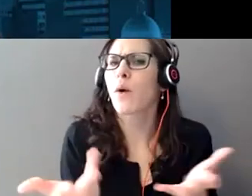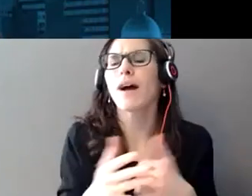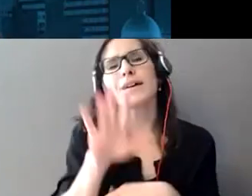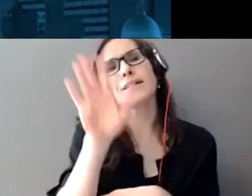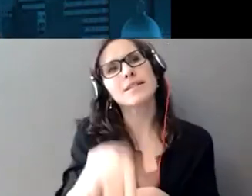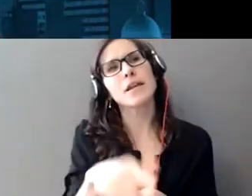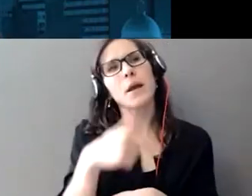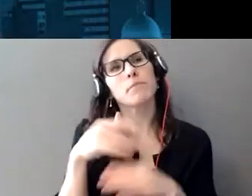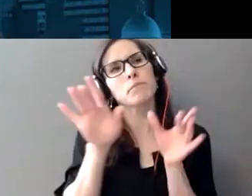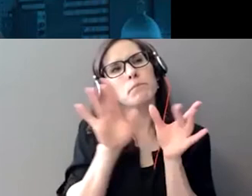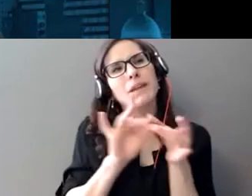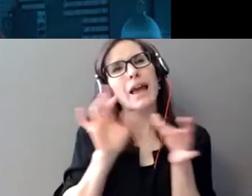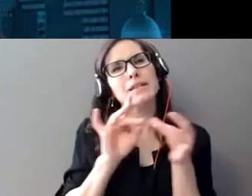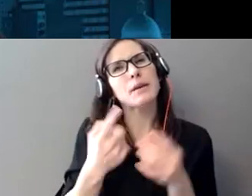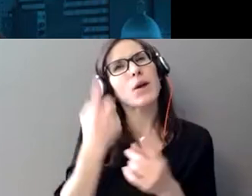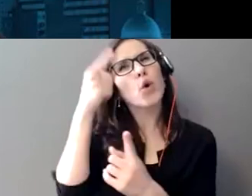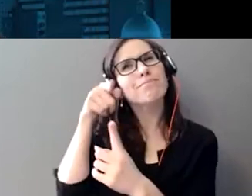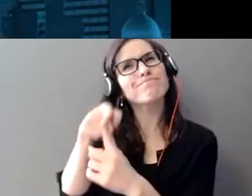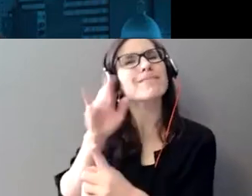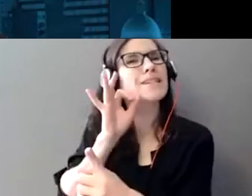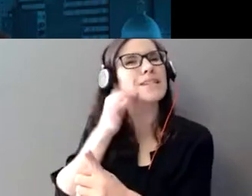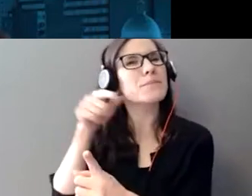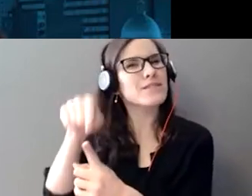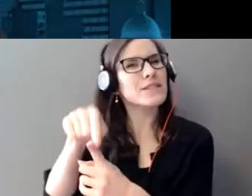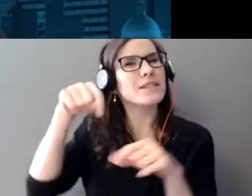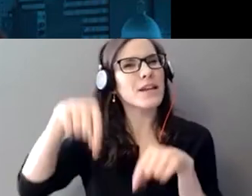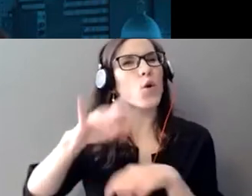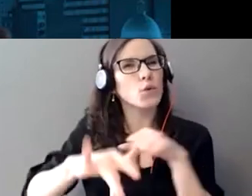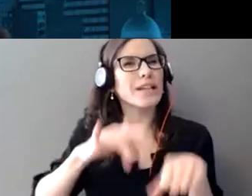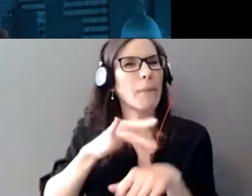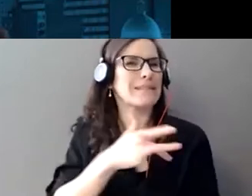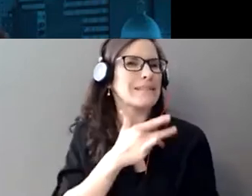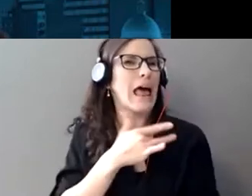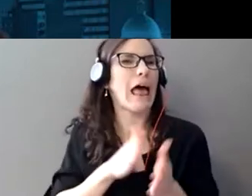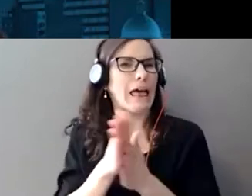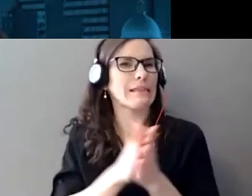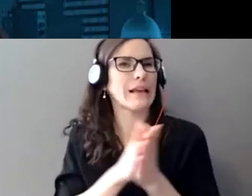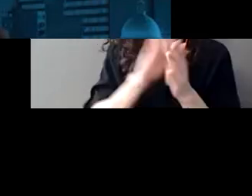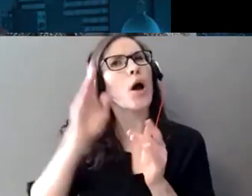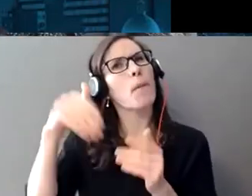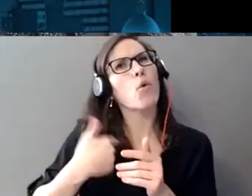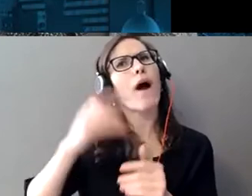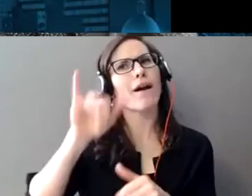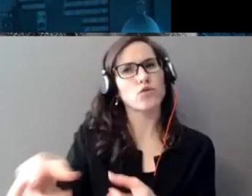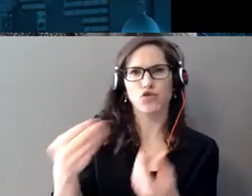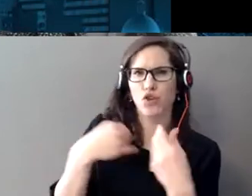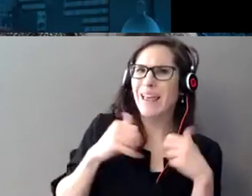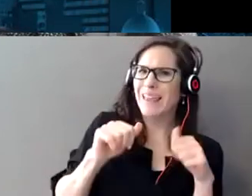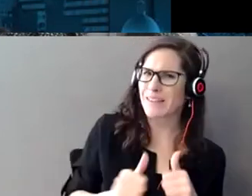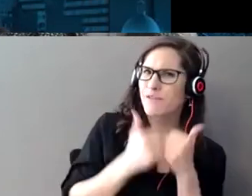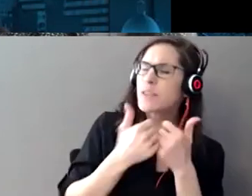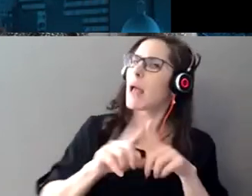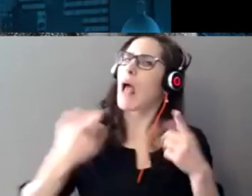une spécificité je trouve qui est à l'UQAM qui est très intéressante parce qu'elle est source de défis mais elle est source d'une grande richesse